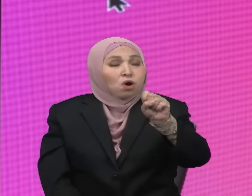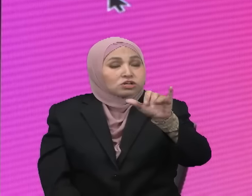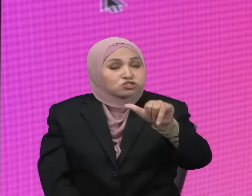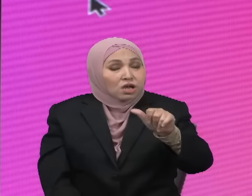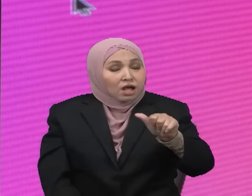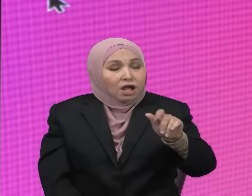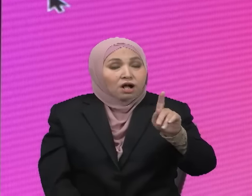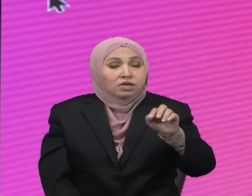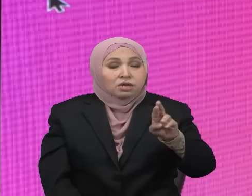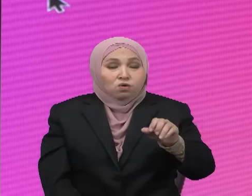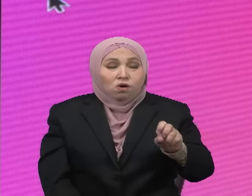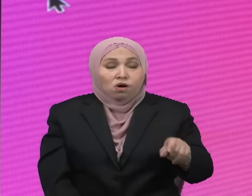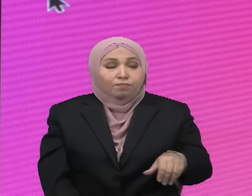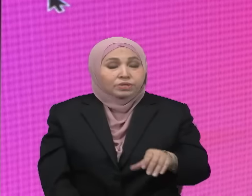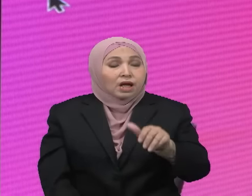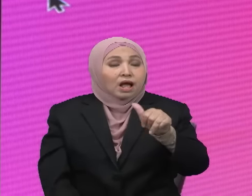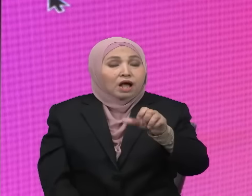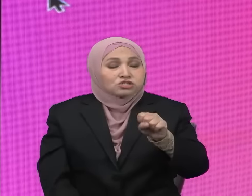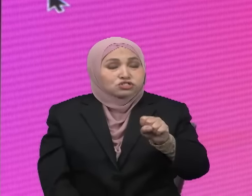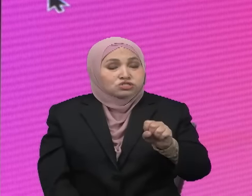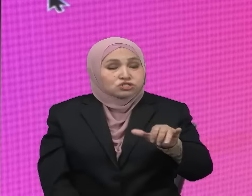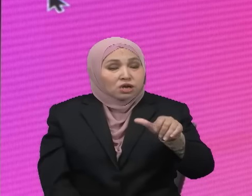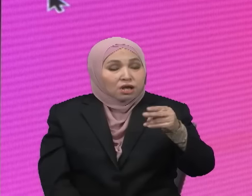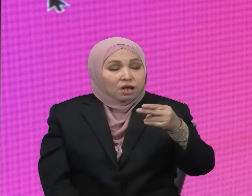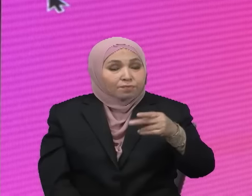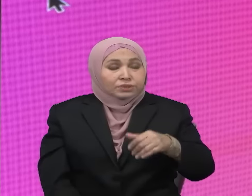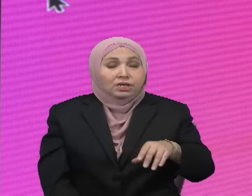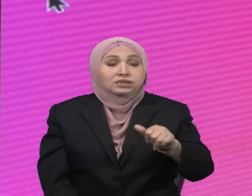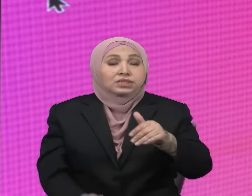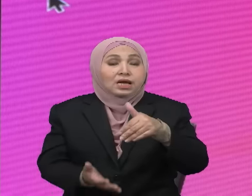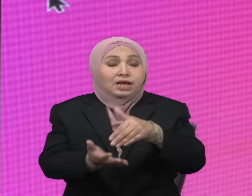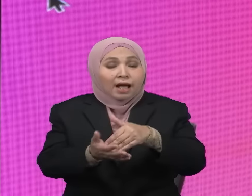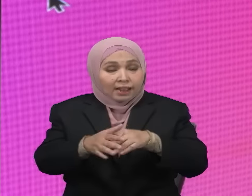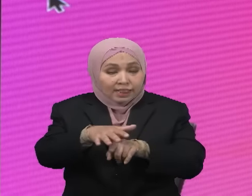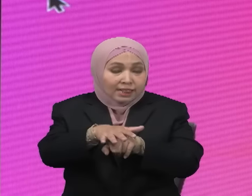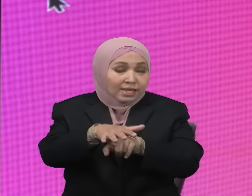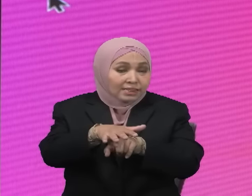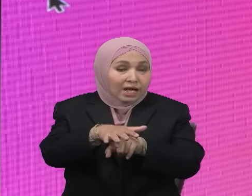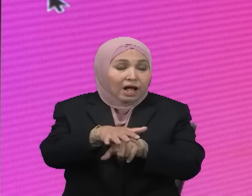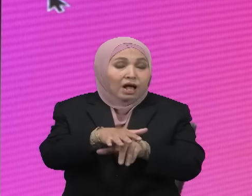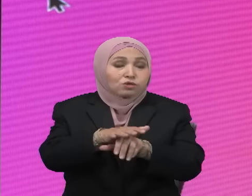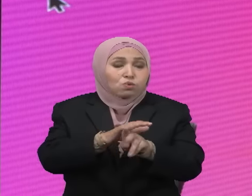Syakira. Syakira. Ash. Di tengah lidah.